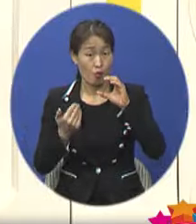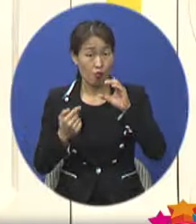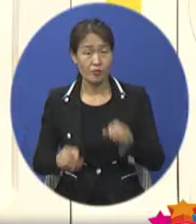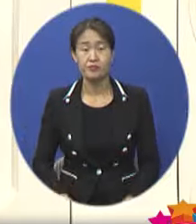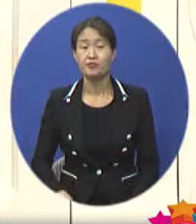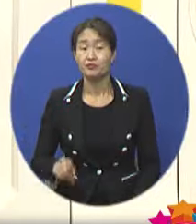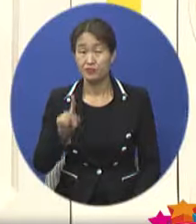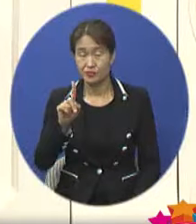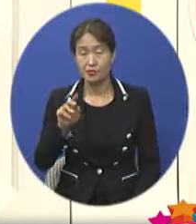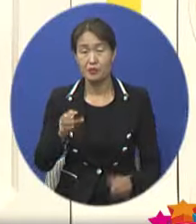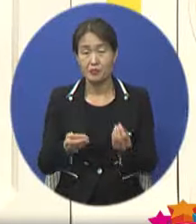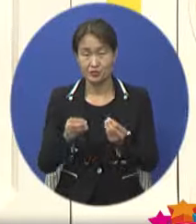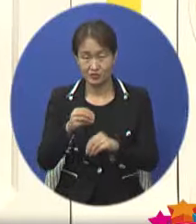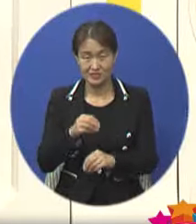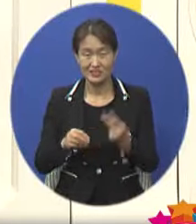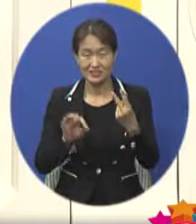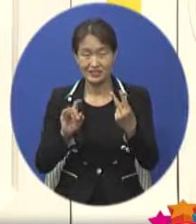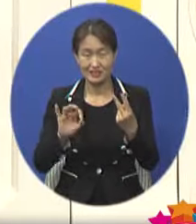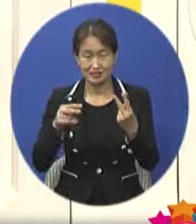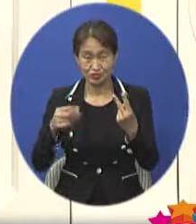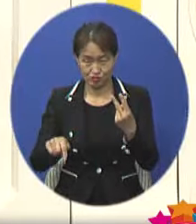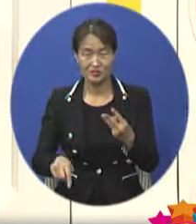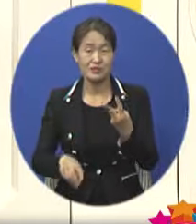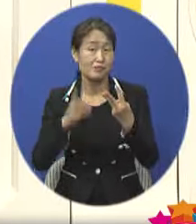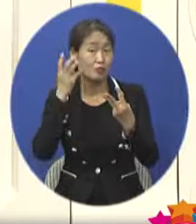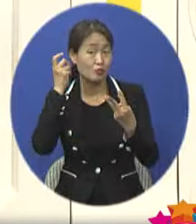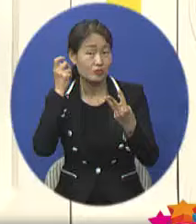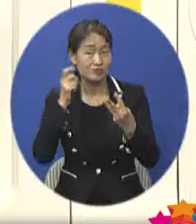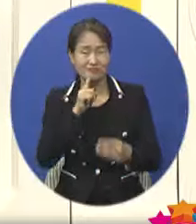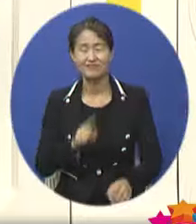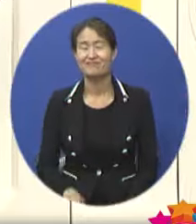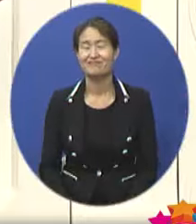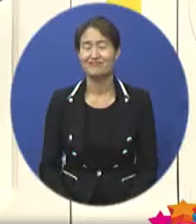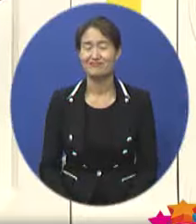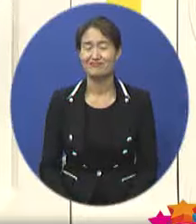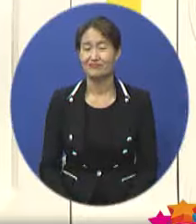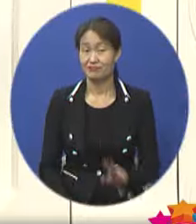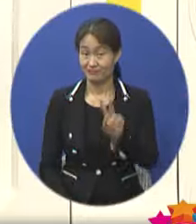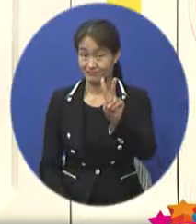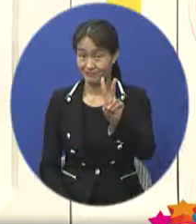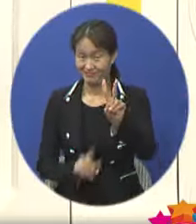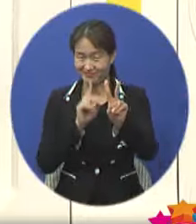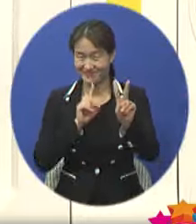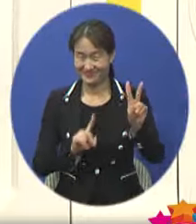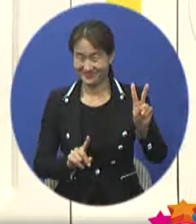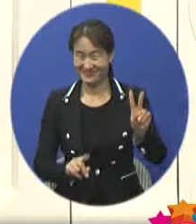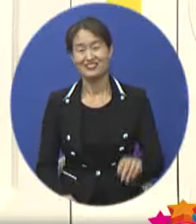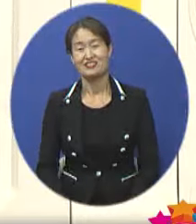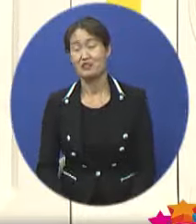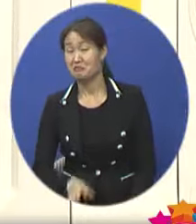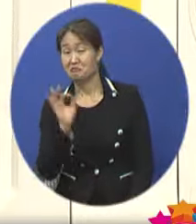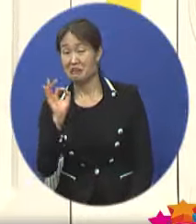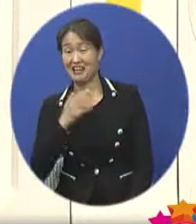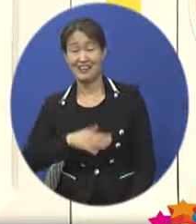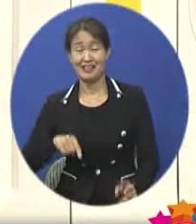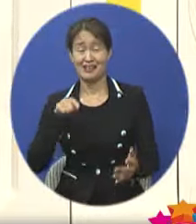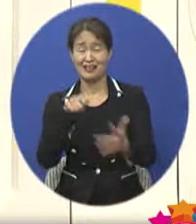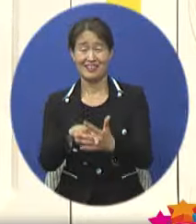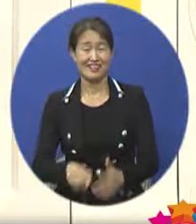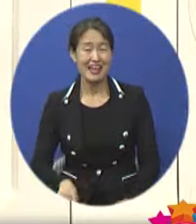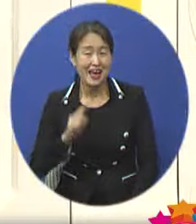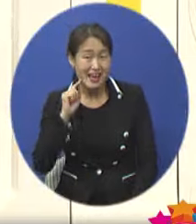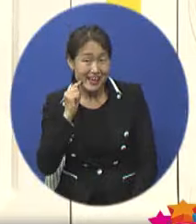1번 만두, 2번 만두 앵두, 앵두, 3번 앵두, 앵두. 호두. 네. 앵두, 앵두. 앵두라니까, 이거. 포모하지도 않고. 네, 너무